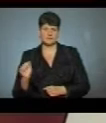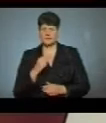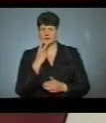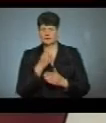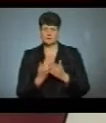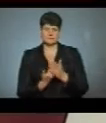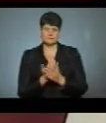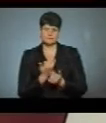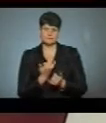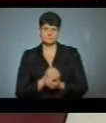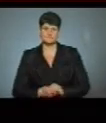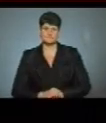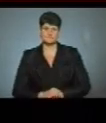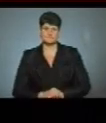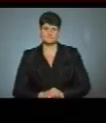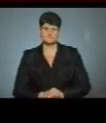у випуску.